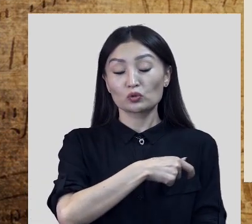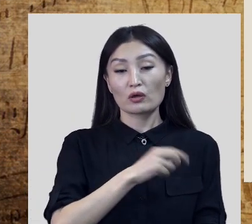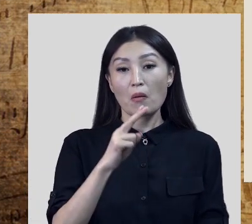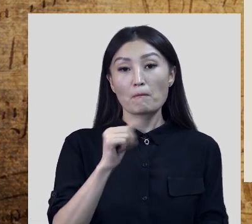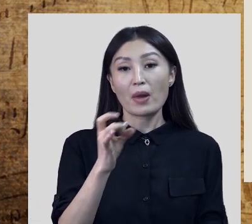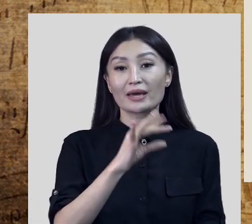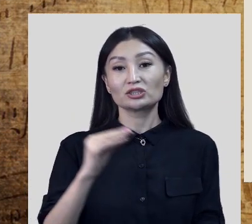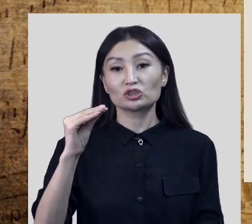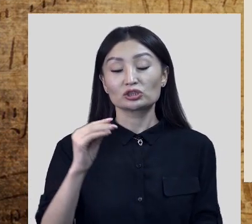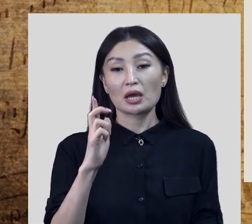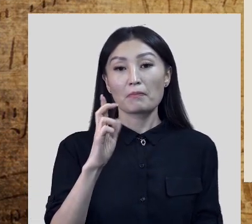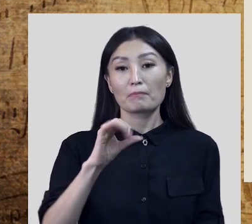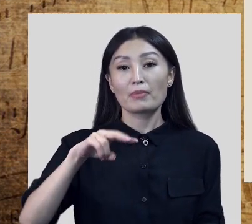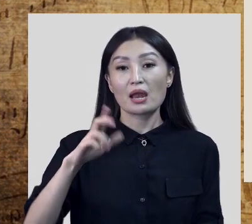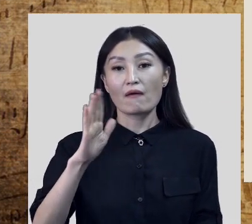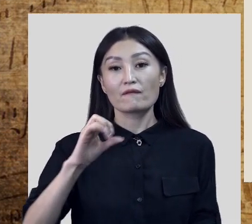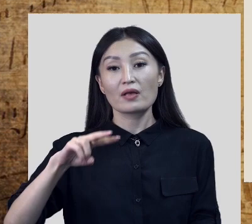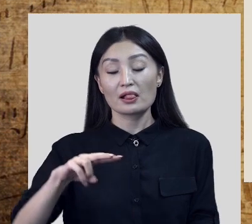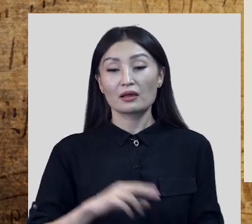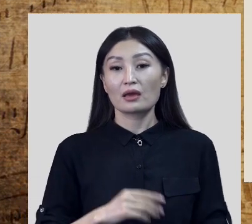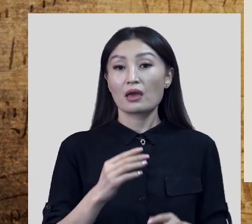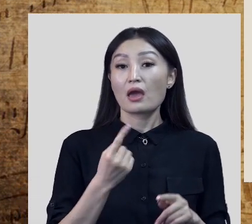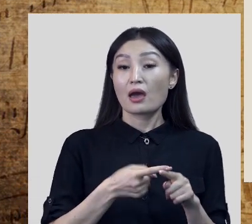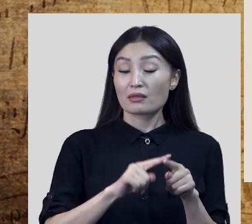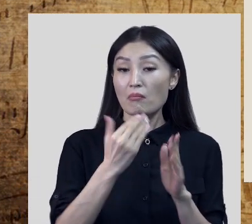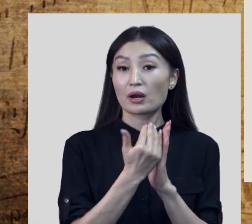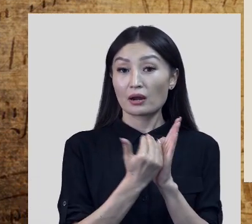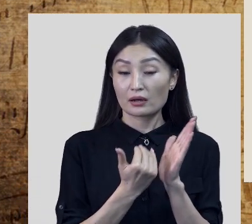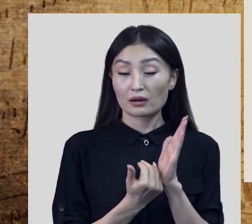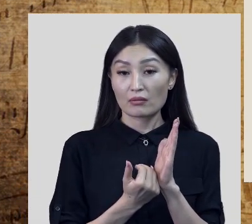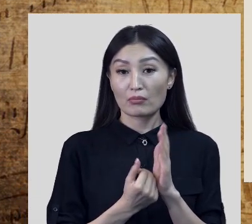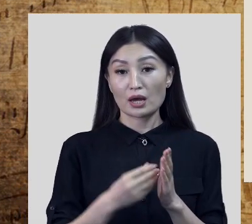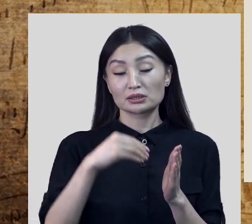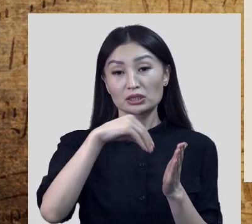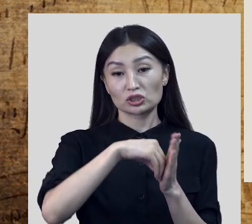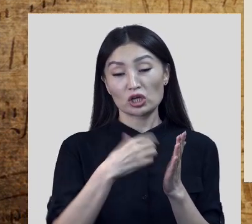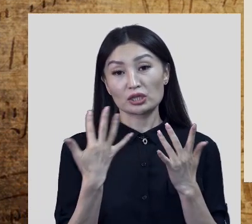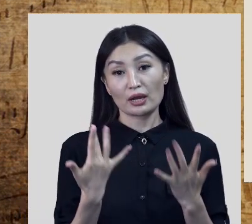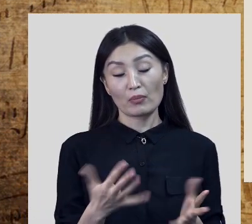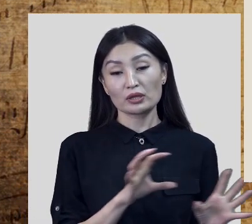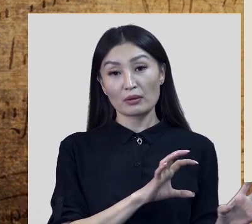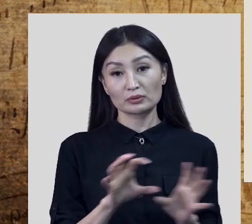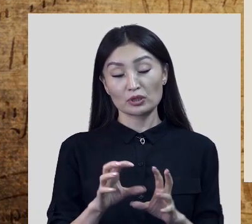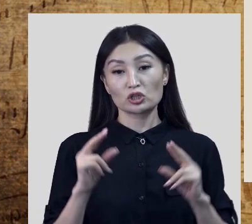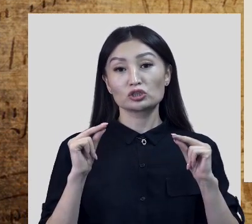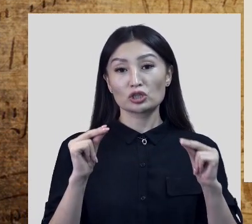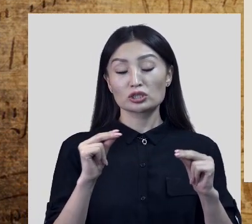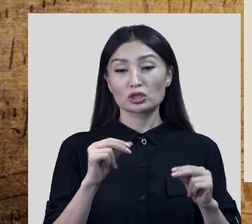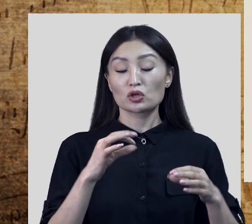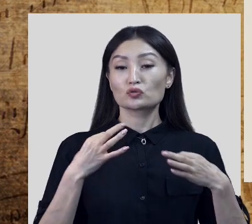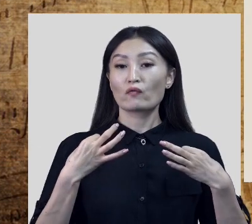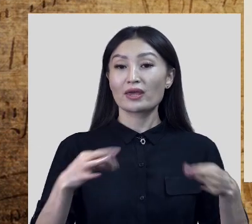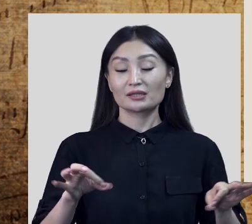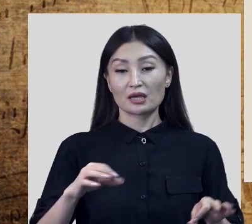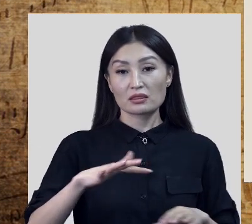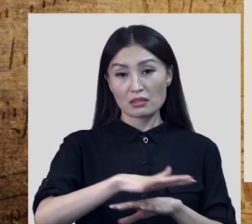округа бельвиль бельгийская программа содержала требования обеспечить истинный суверенитет народа